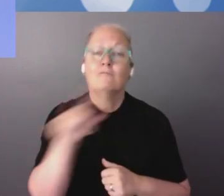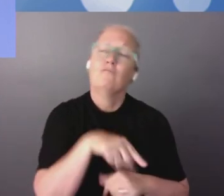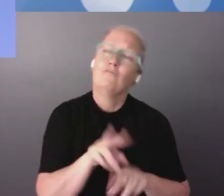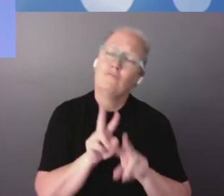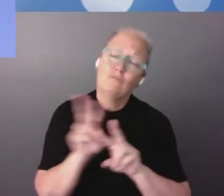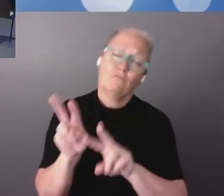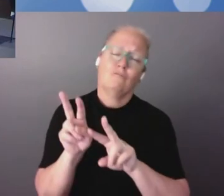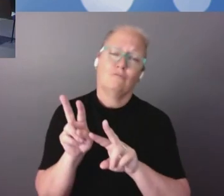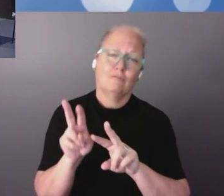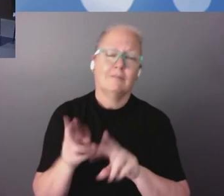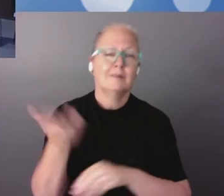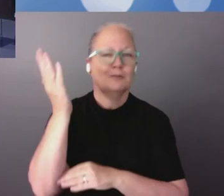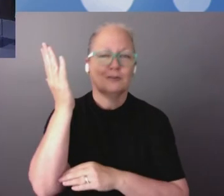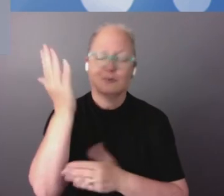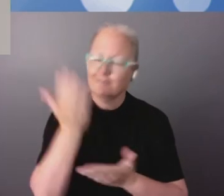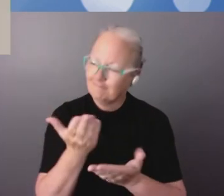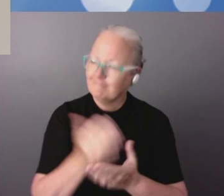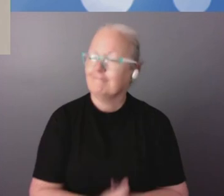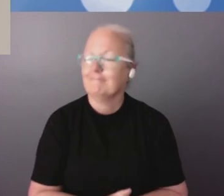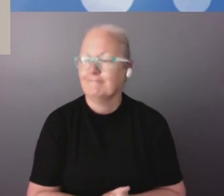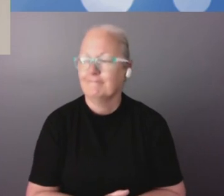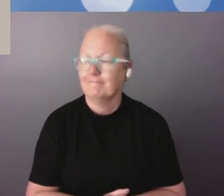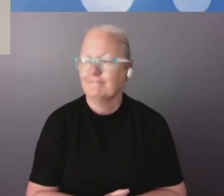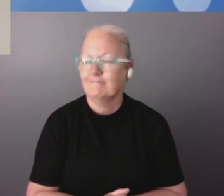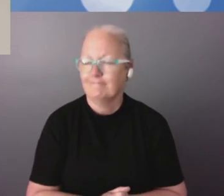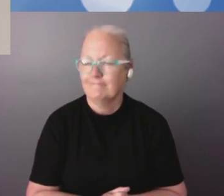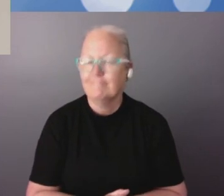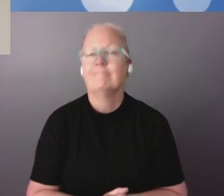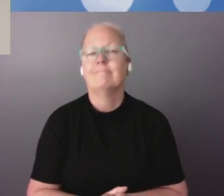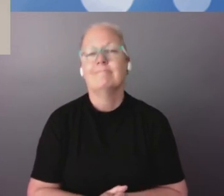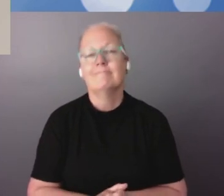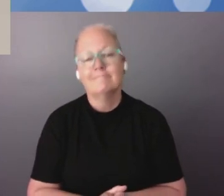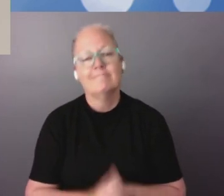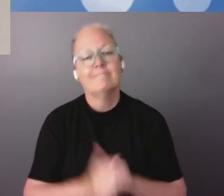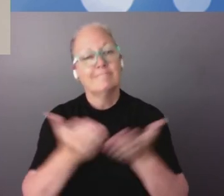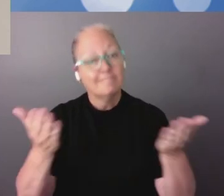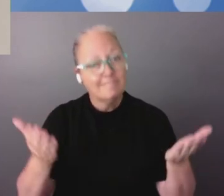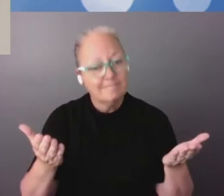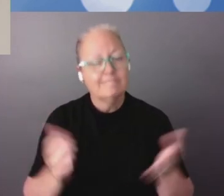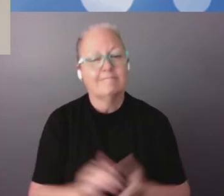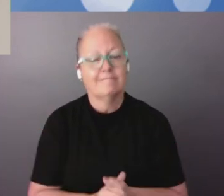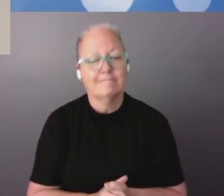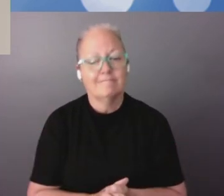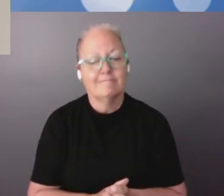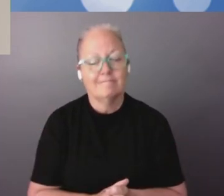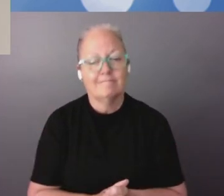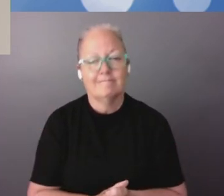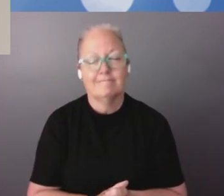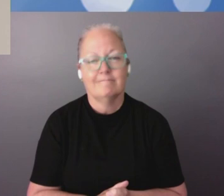мэру города Катовице, господин Марцин Крупа, сейчас выступит перед вами. Дамы и господа.